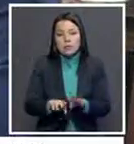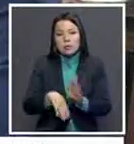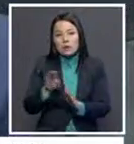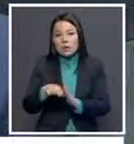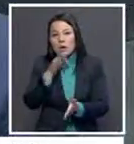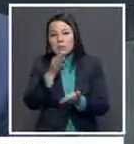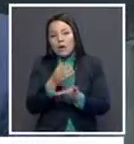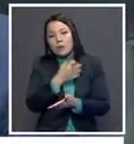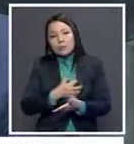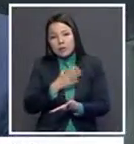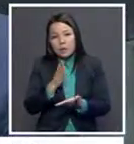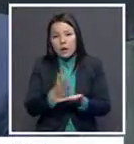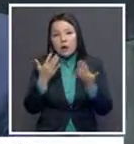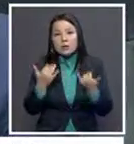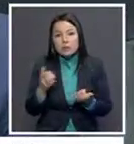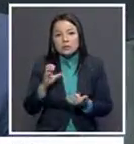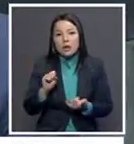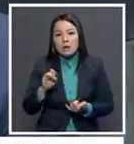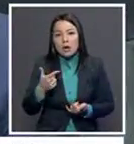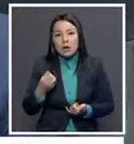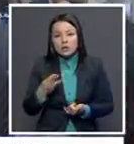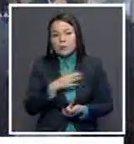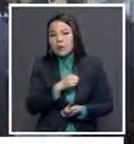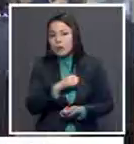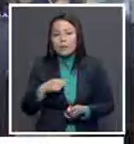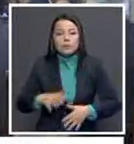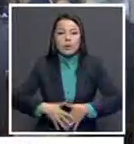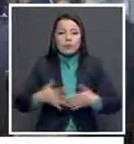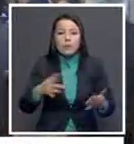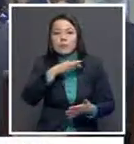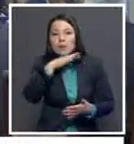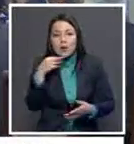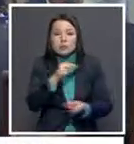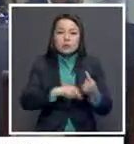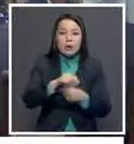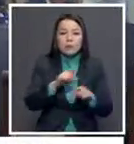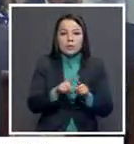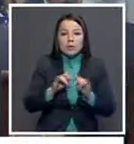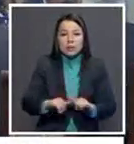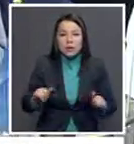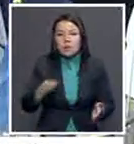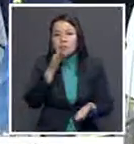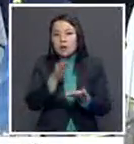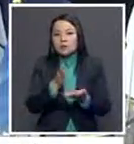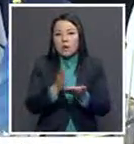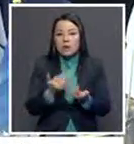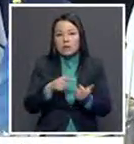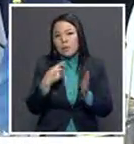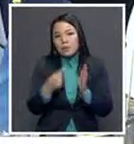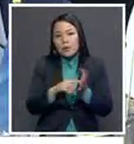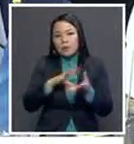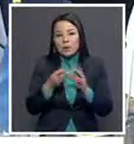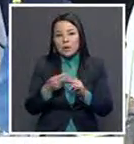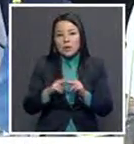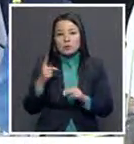болған. Сарағаш өңірдегі халқы ең көп әрі кәсіпкерлігі мейлінше дамыған аудан. Әйтсе де сауалнама қорытындысы бойынша